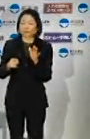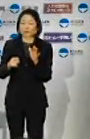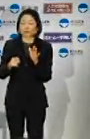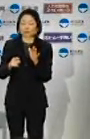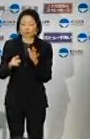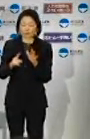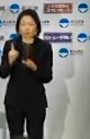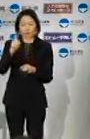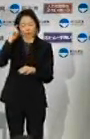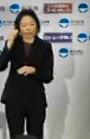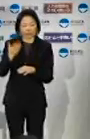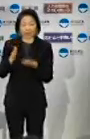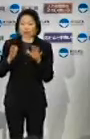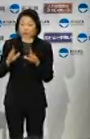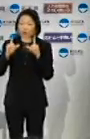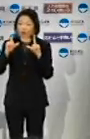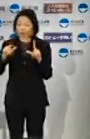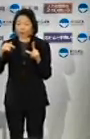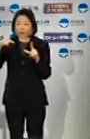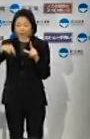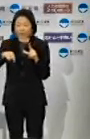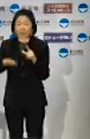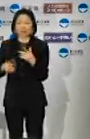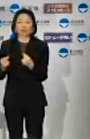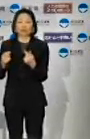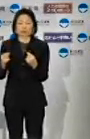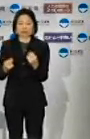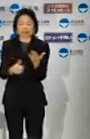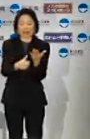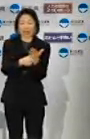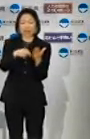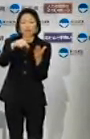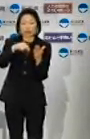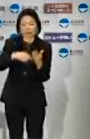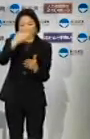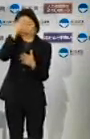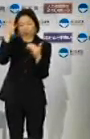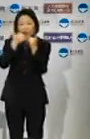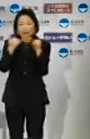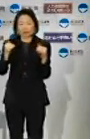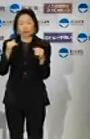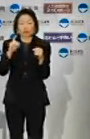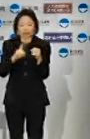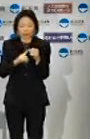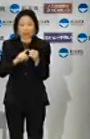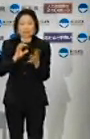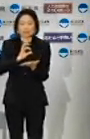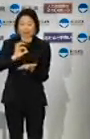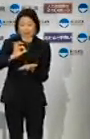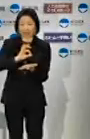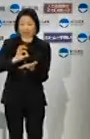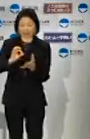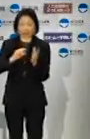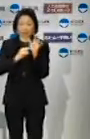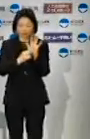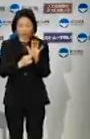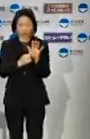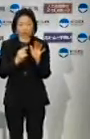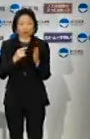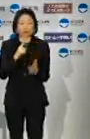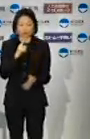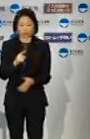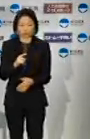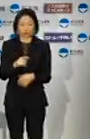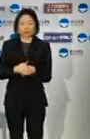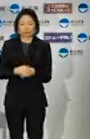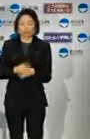と、今日発表でありますけど、駅でも若者向けに何かメッセージをということなんですけども、その趣